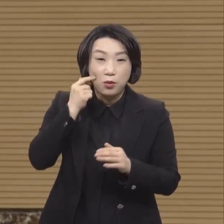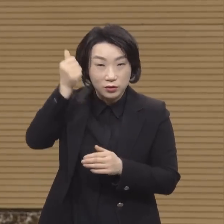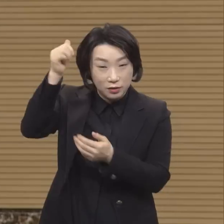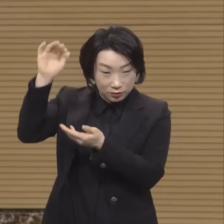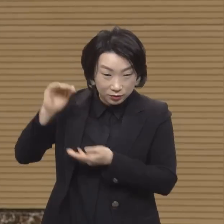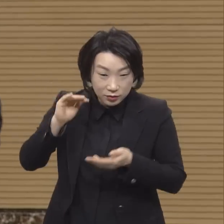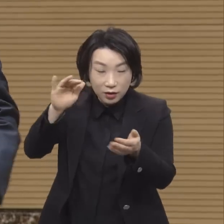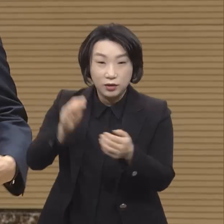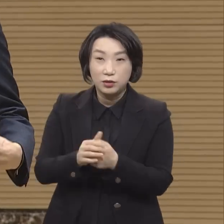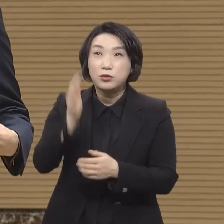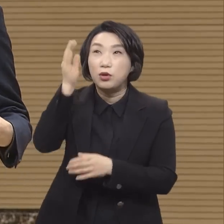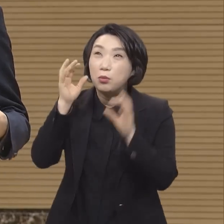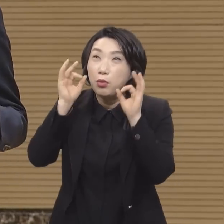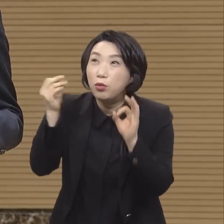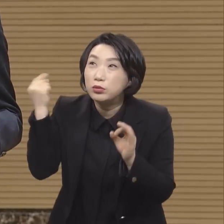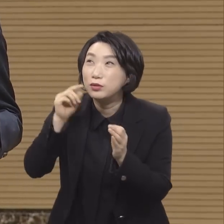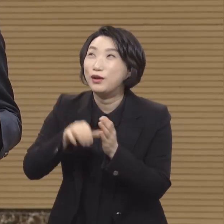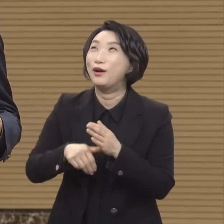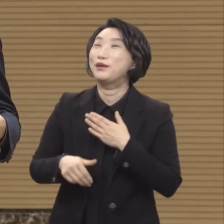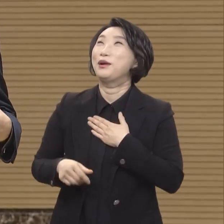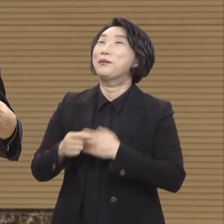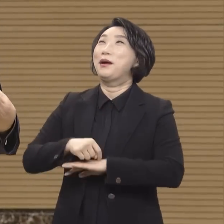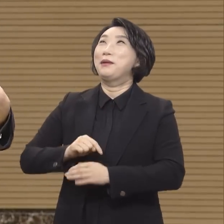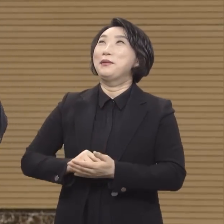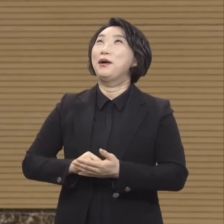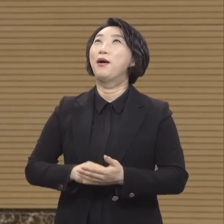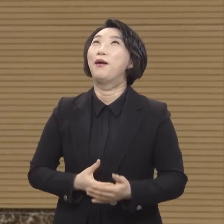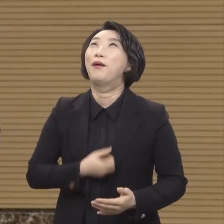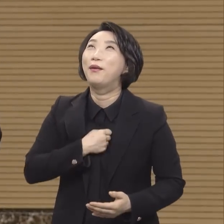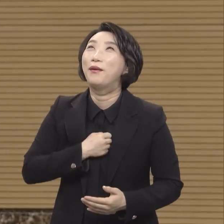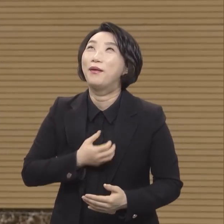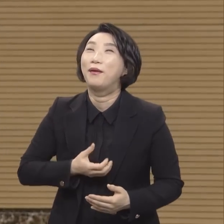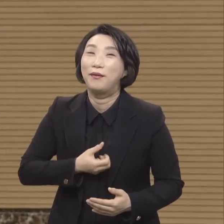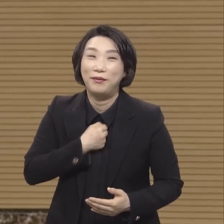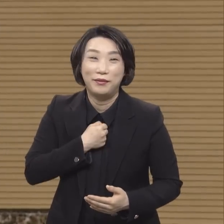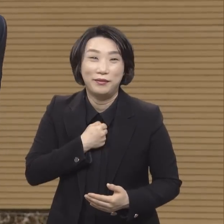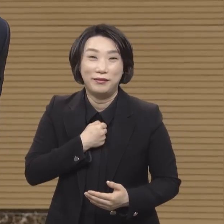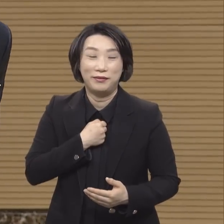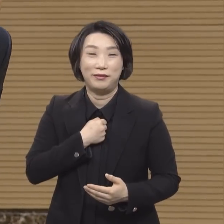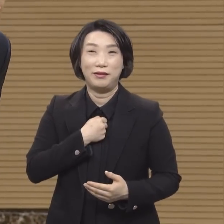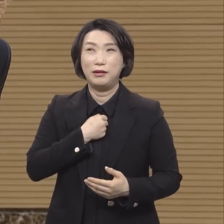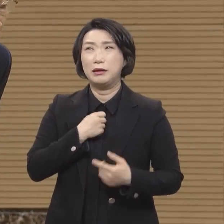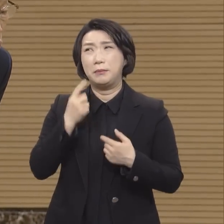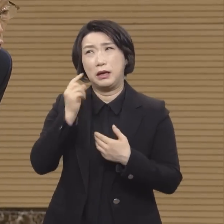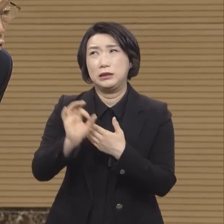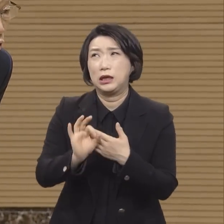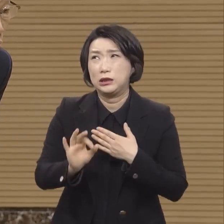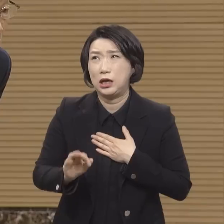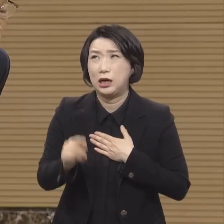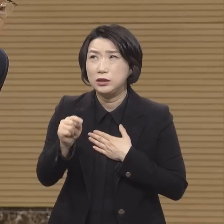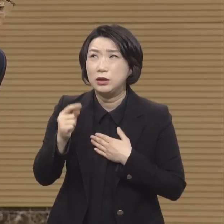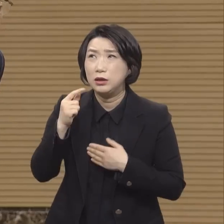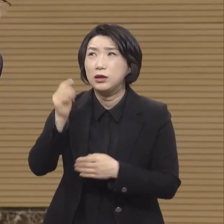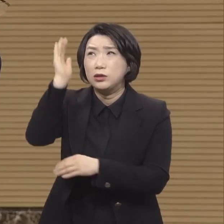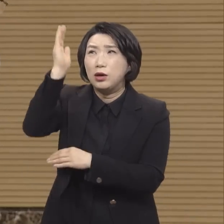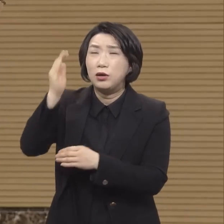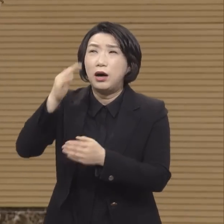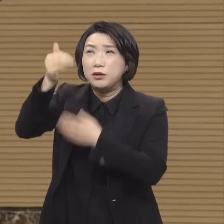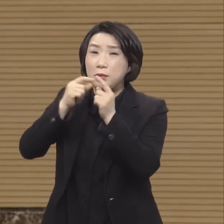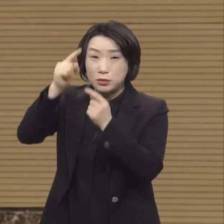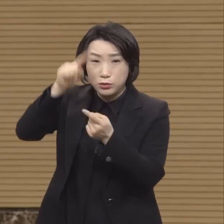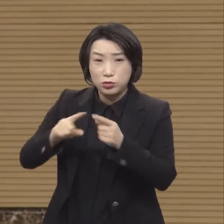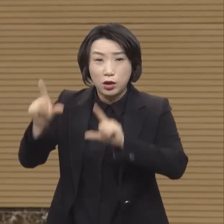때마다 가슴을 쾅쾅 울리면서 내가 만약에 저렇게 못